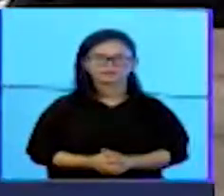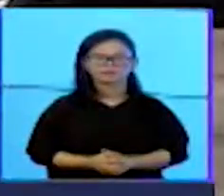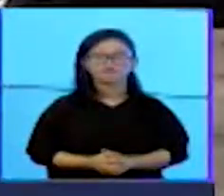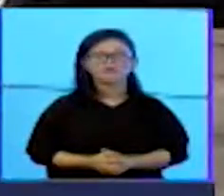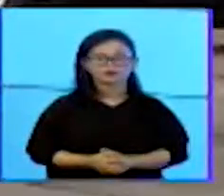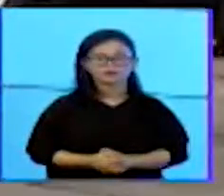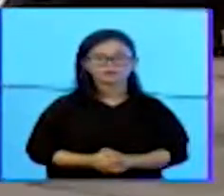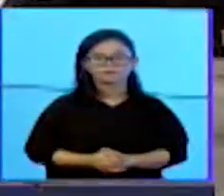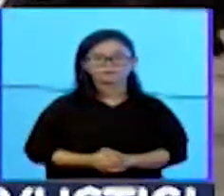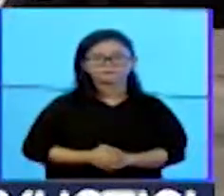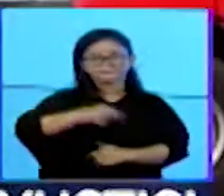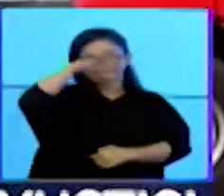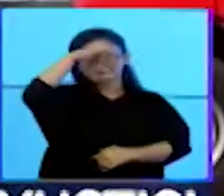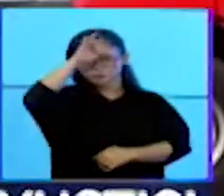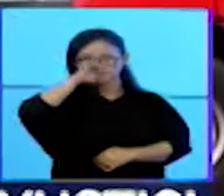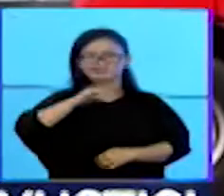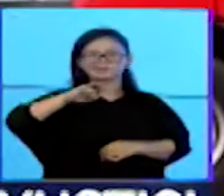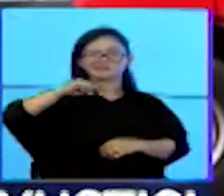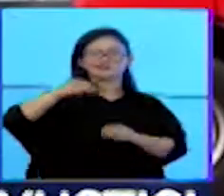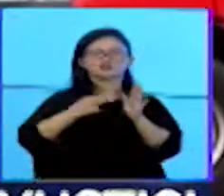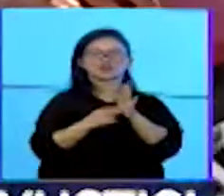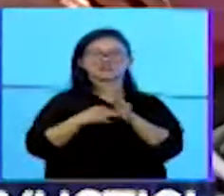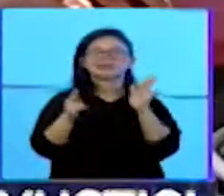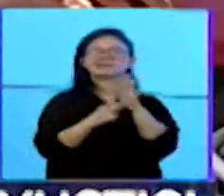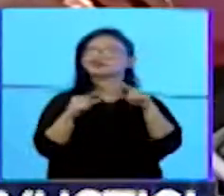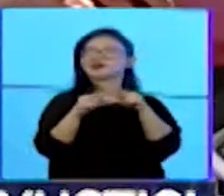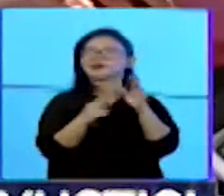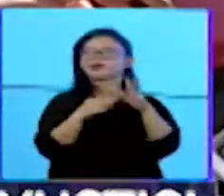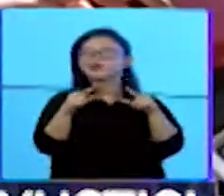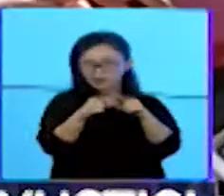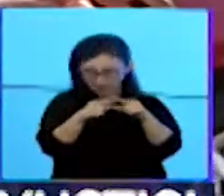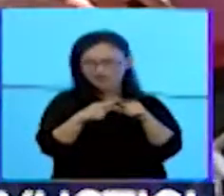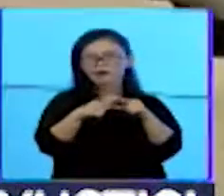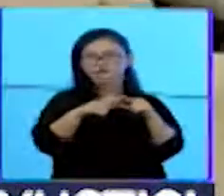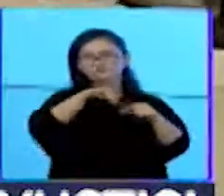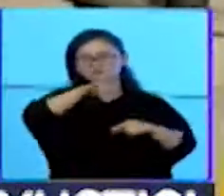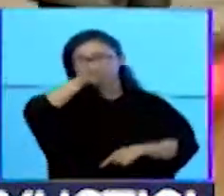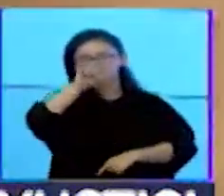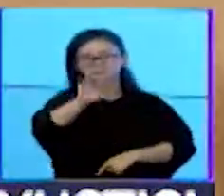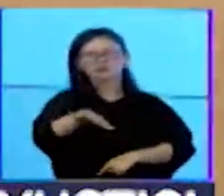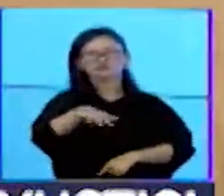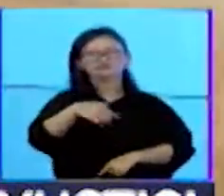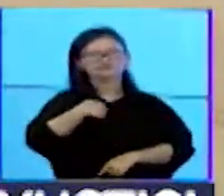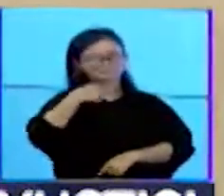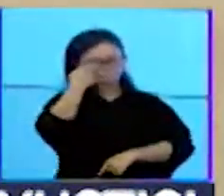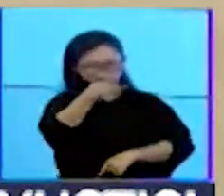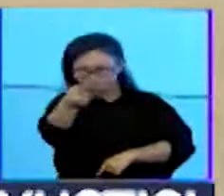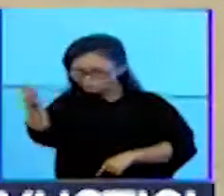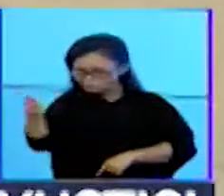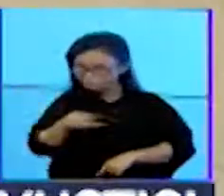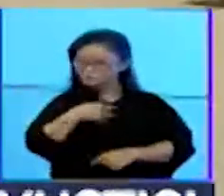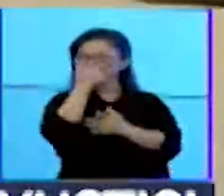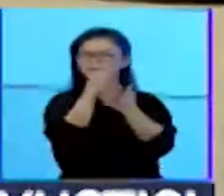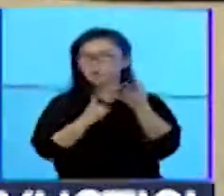Hai Kapolda Metro Jaya Irjen Pol Nana sudjana dan Pangdam Jaya Mayjen TNI Dudung Abdurrahman meninjau pelaksanaan operasi